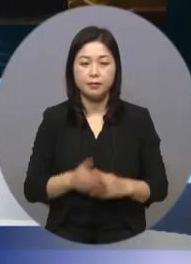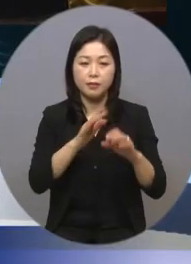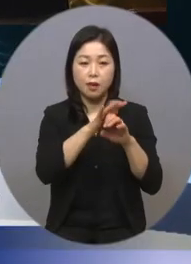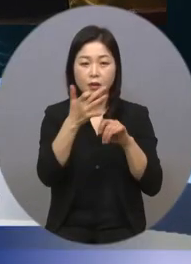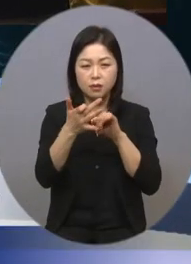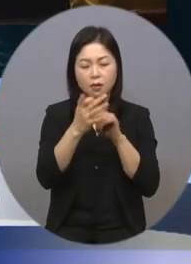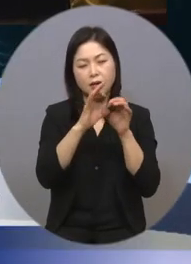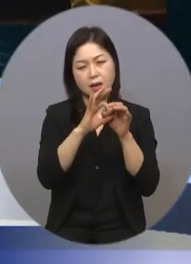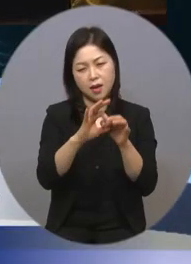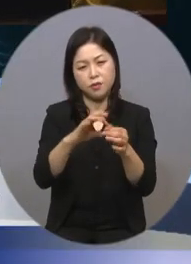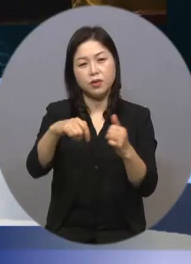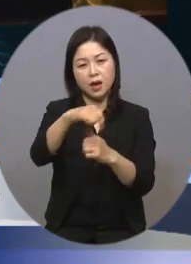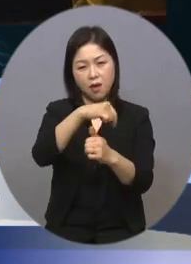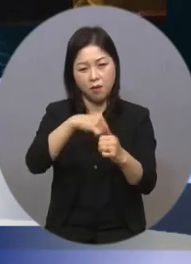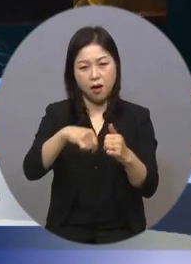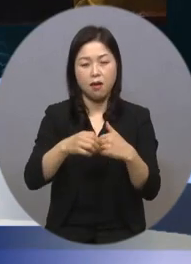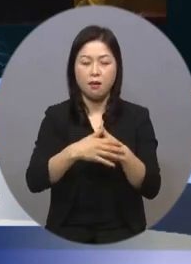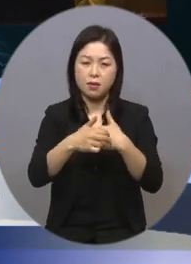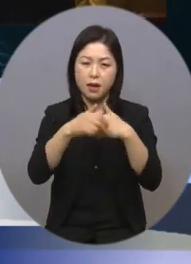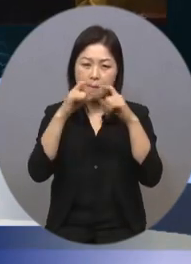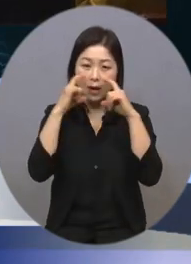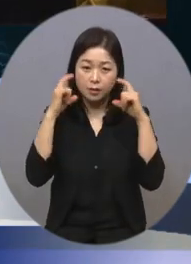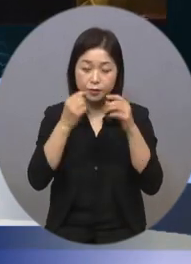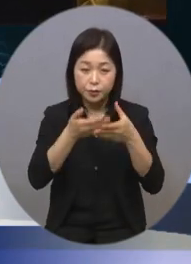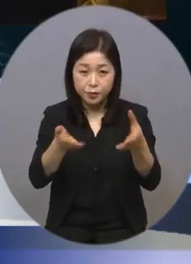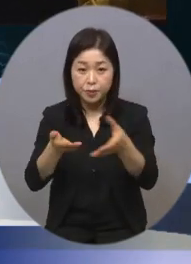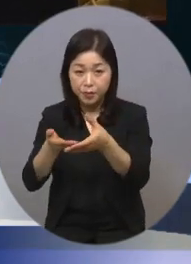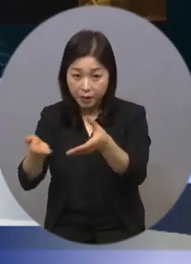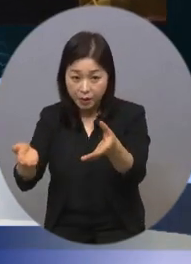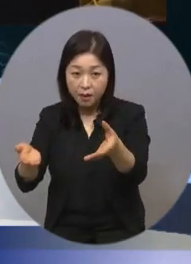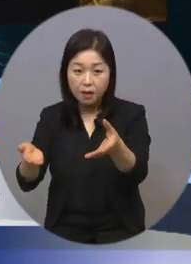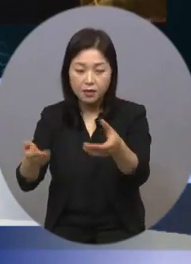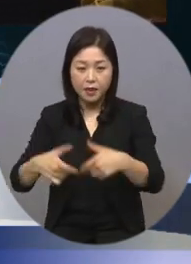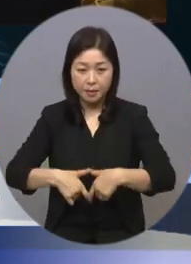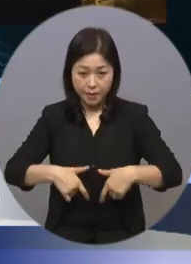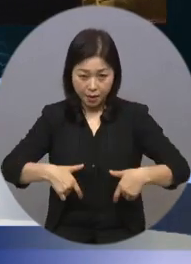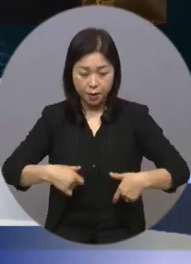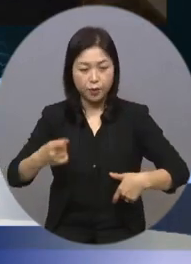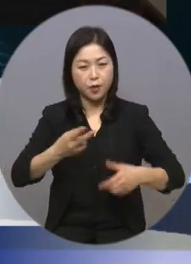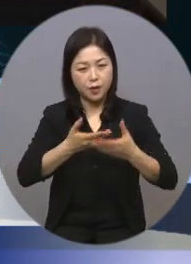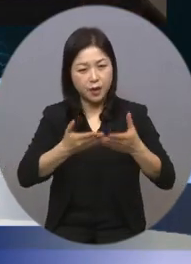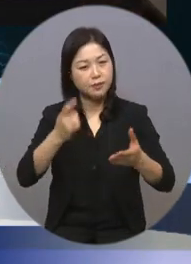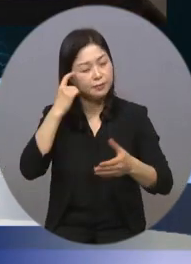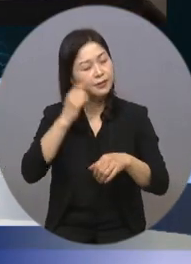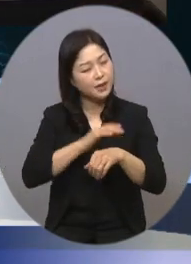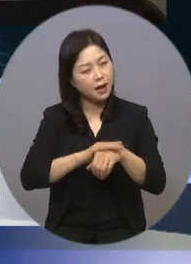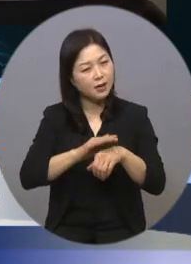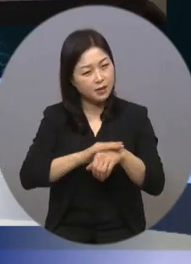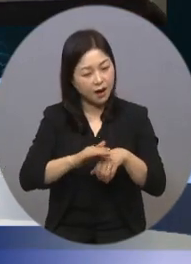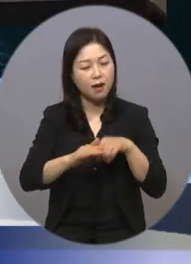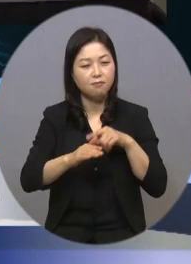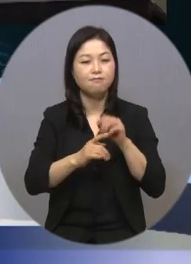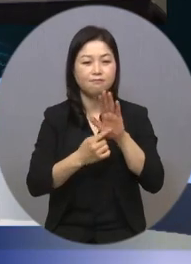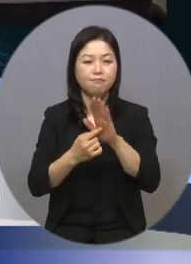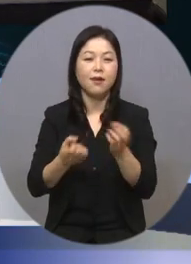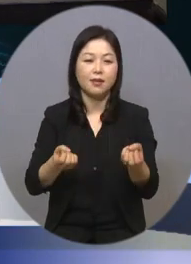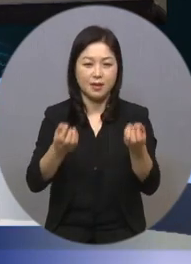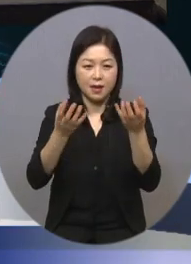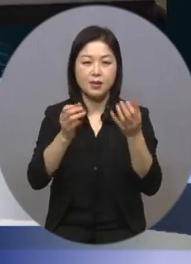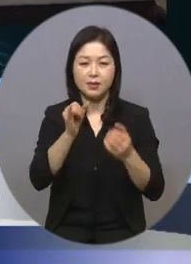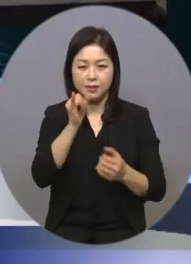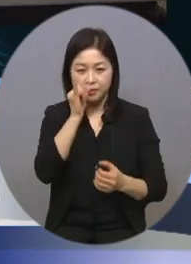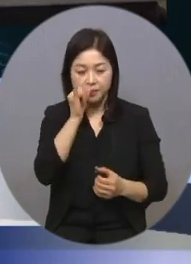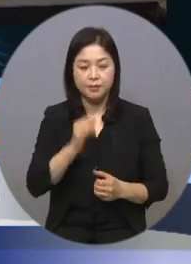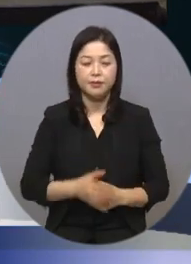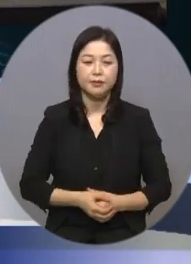코로나19가 지속되는 상황 속에서 의료용 마스크 기부를 통해 배려와 나눔 정신을 전하는 자리가 마련됐습니다. 자세한